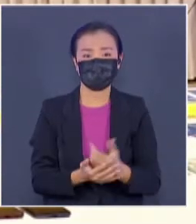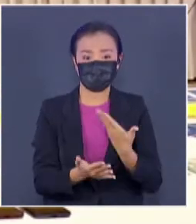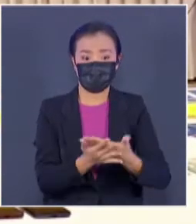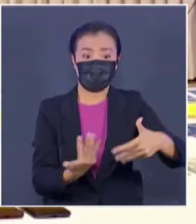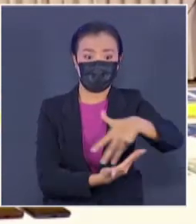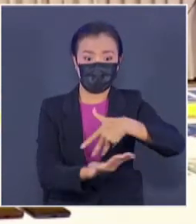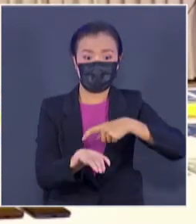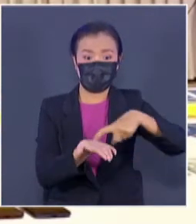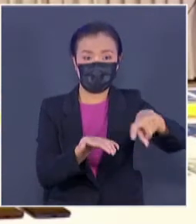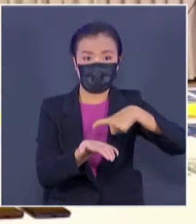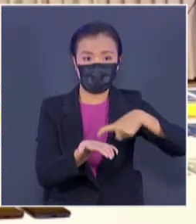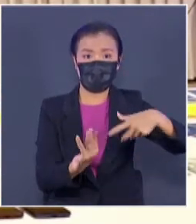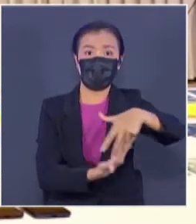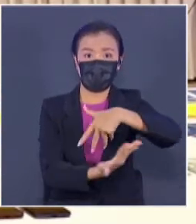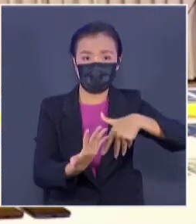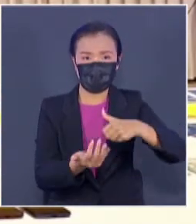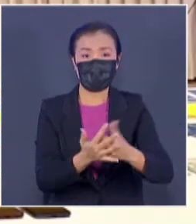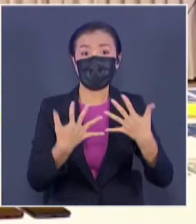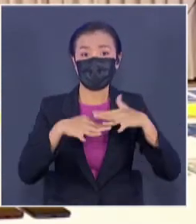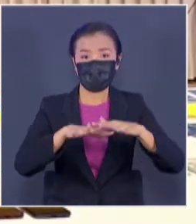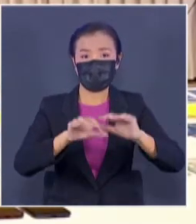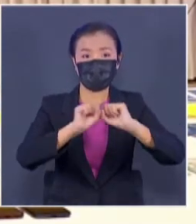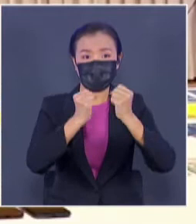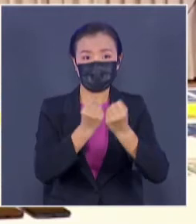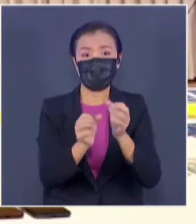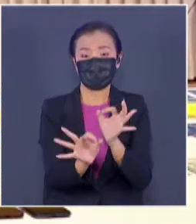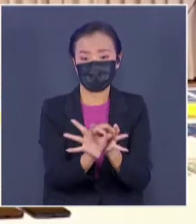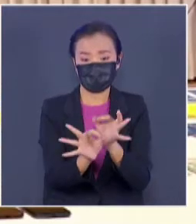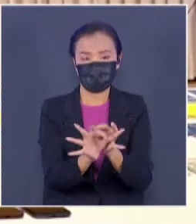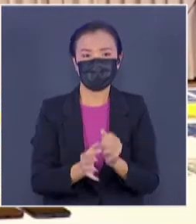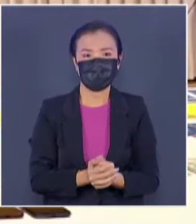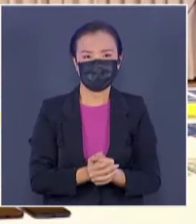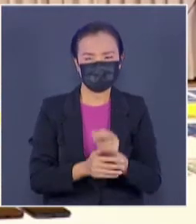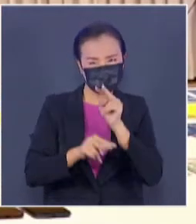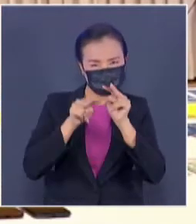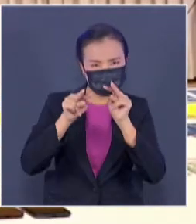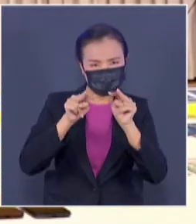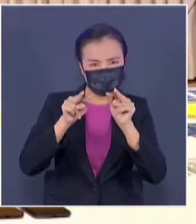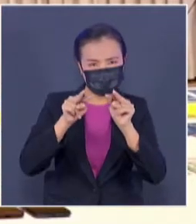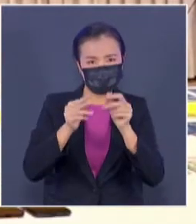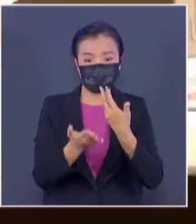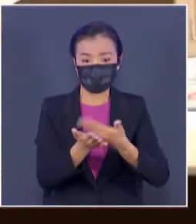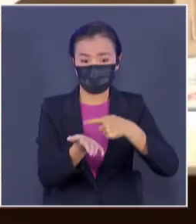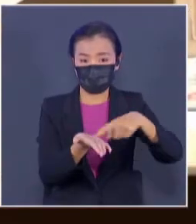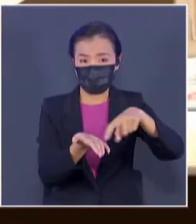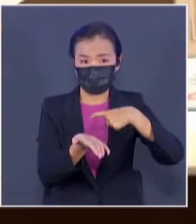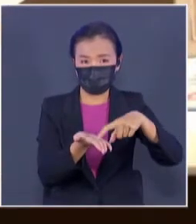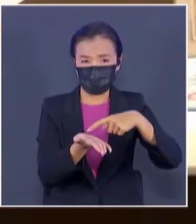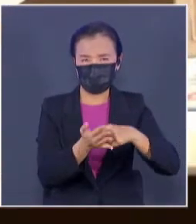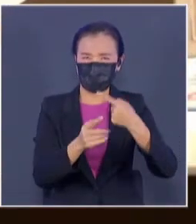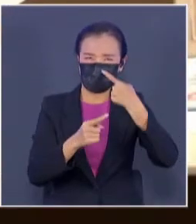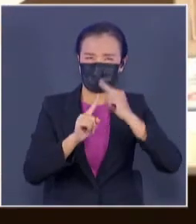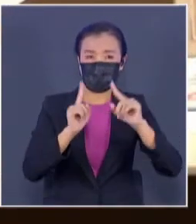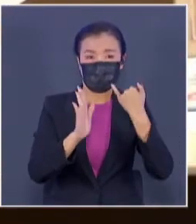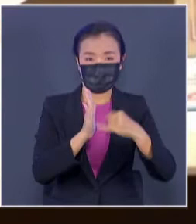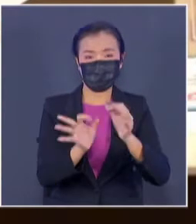มุนเวียนเข้าออกเป็นจำนวนมากจึงได้ประสานกับสมาคมธนาคารให้เฝ้าจับตาความเคลื่อนไหวของเงินจำนวนมากที่ผิดปกติ